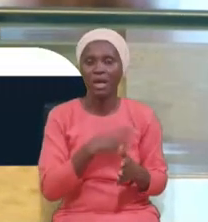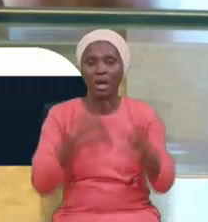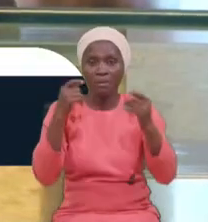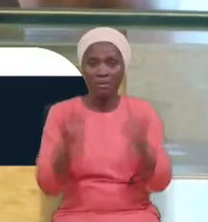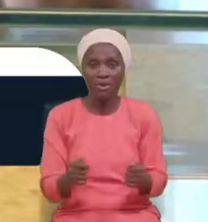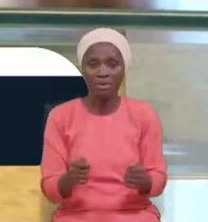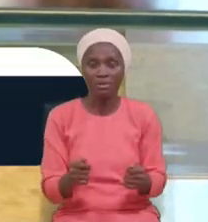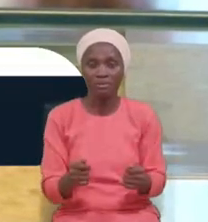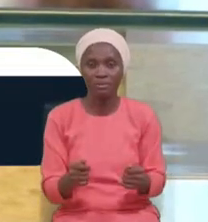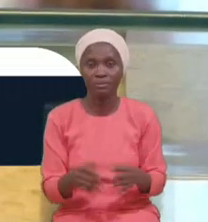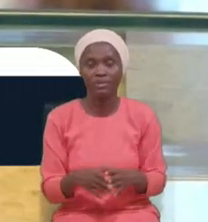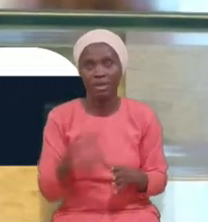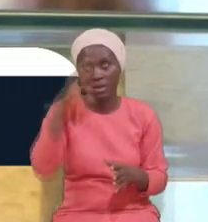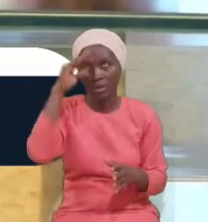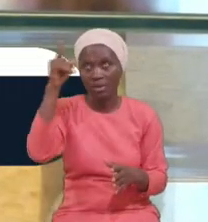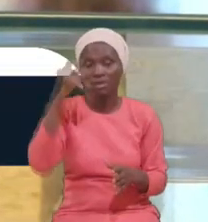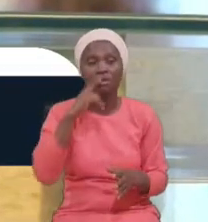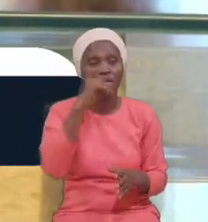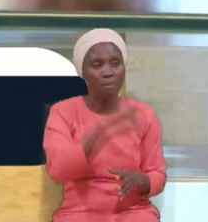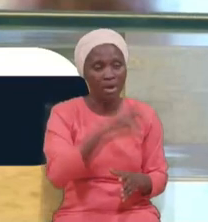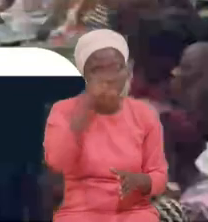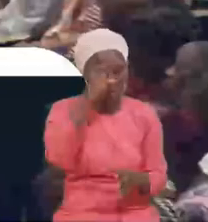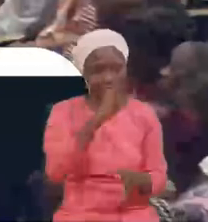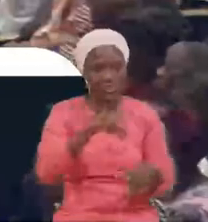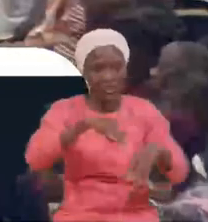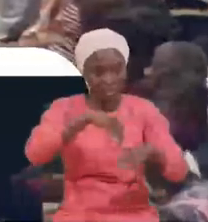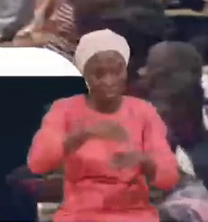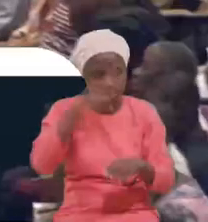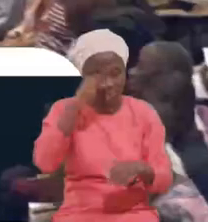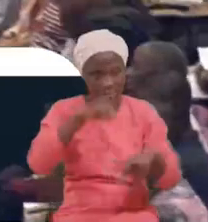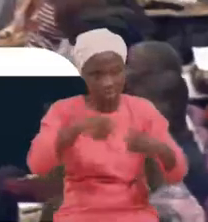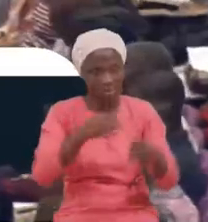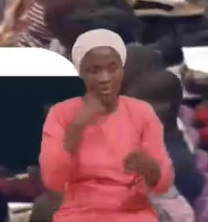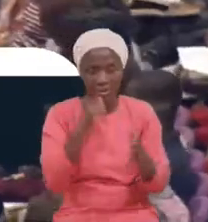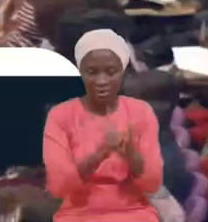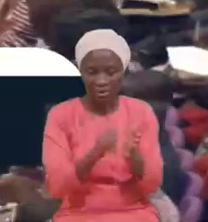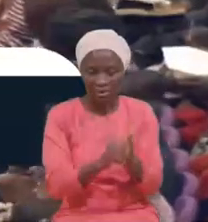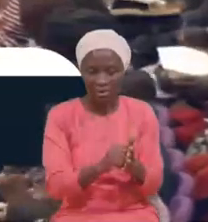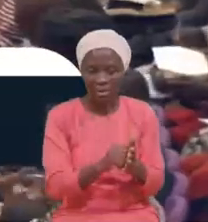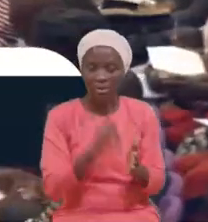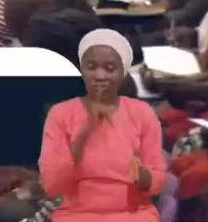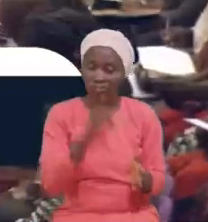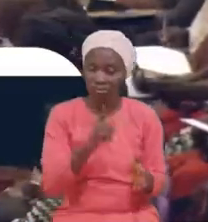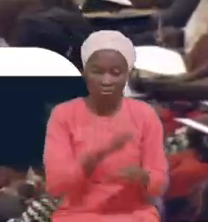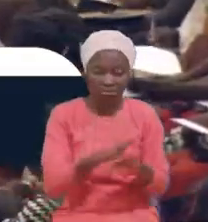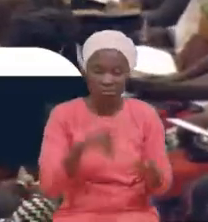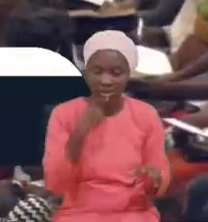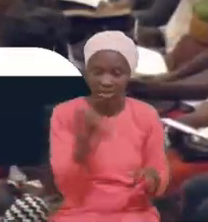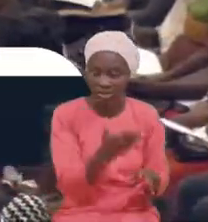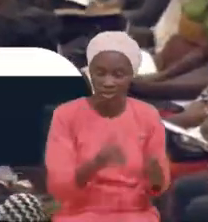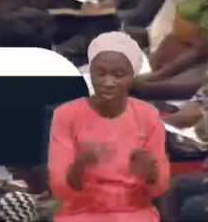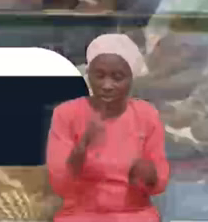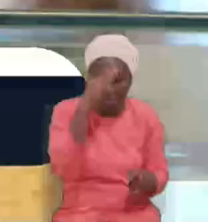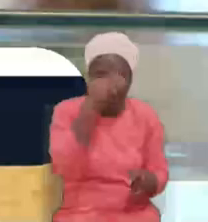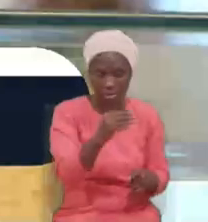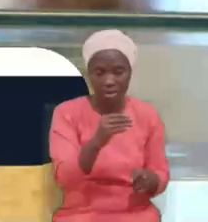renvoya sur le champ avec de sévères recommandations et lui dit, garde-toi de